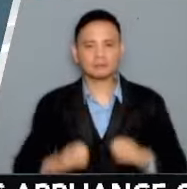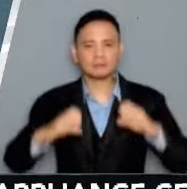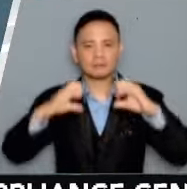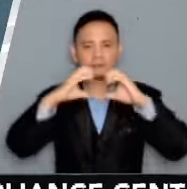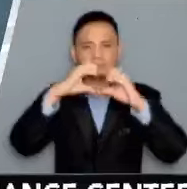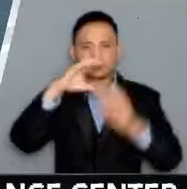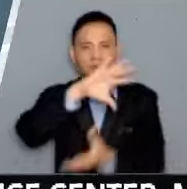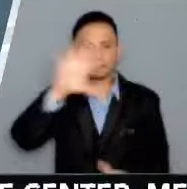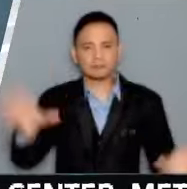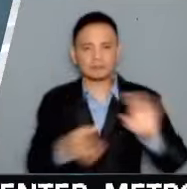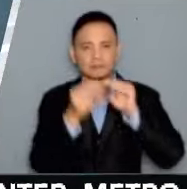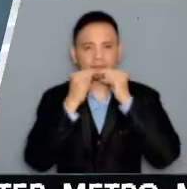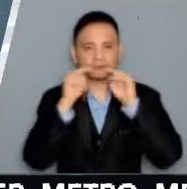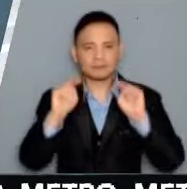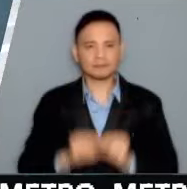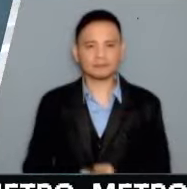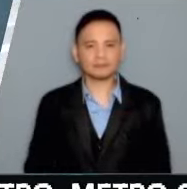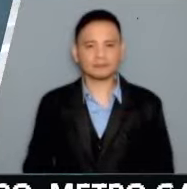integrated